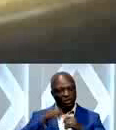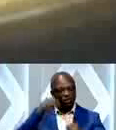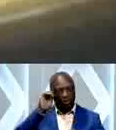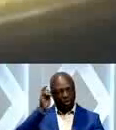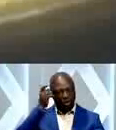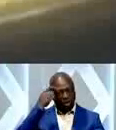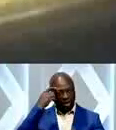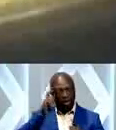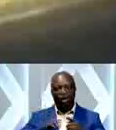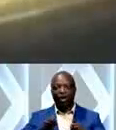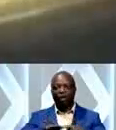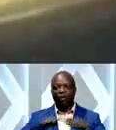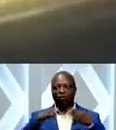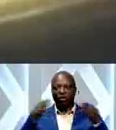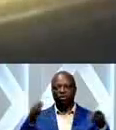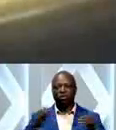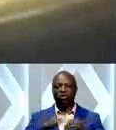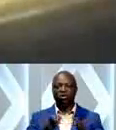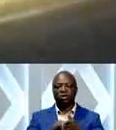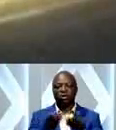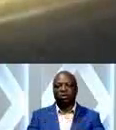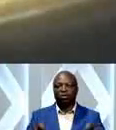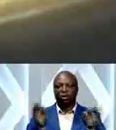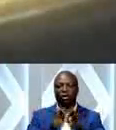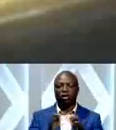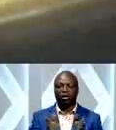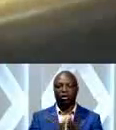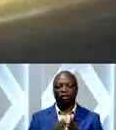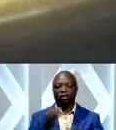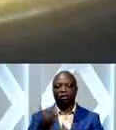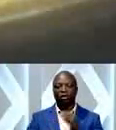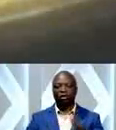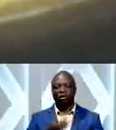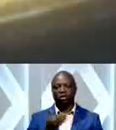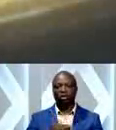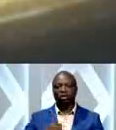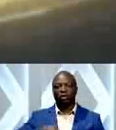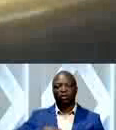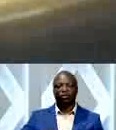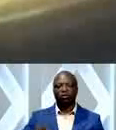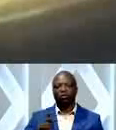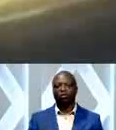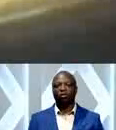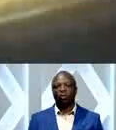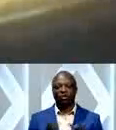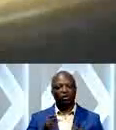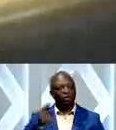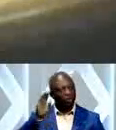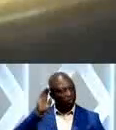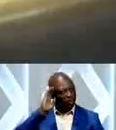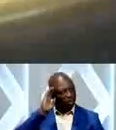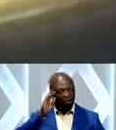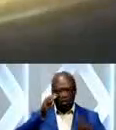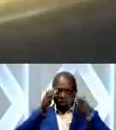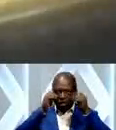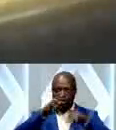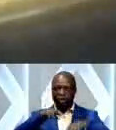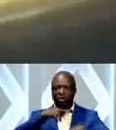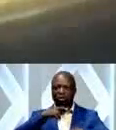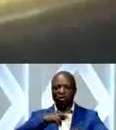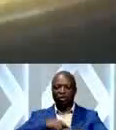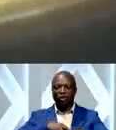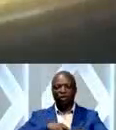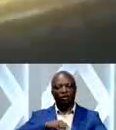l'État à l'ouverture de cette importante rencontre continentale. Nous vous proposons d'écouter le président de la